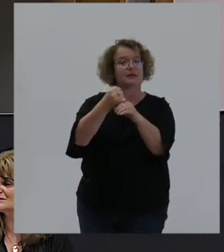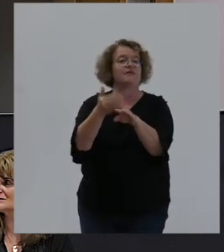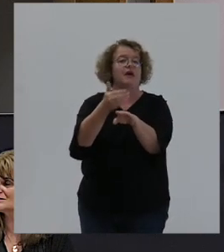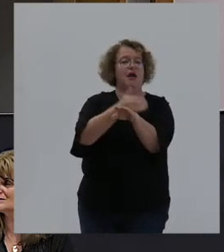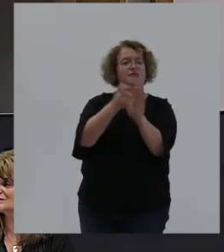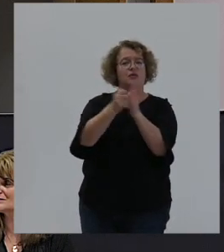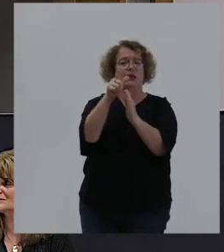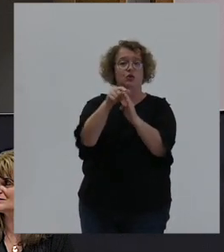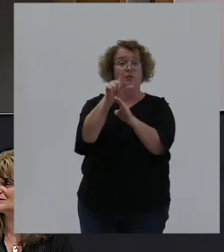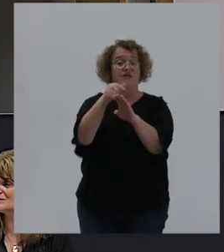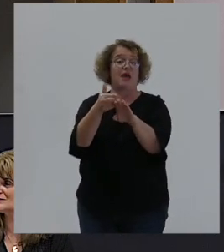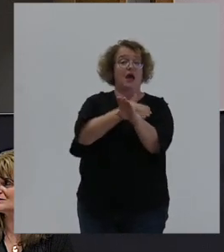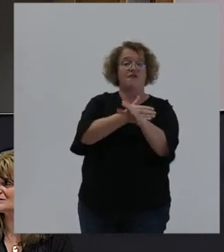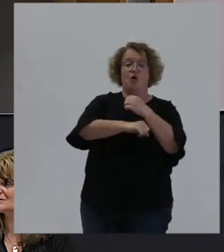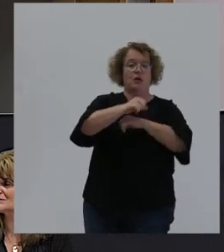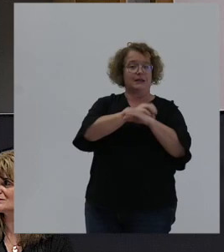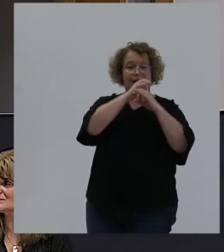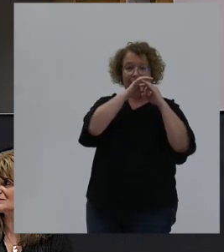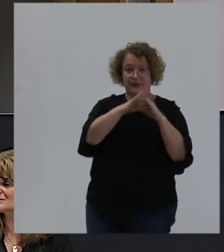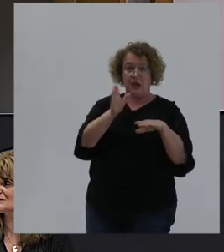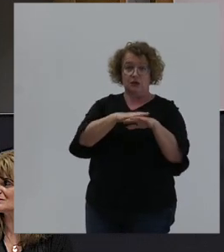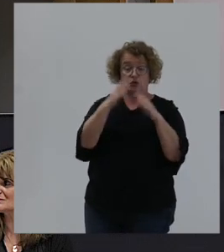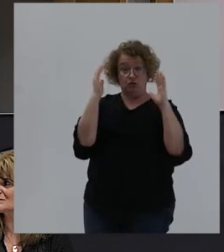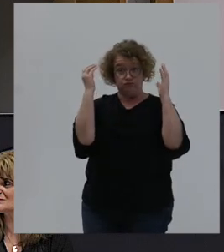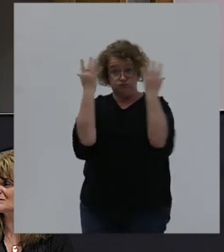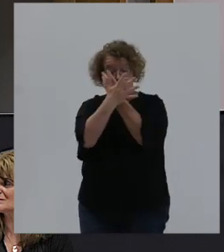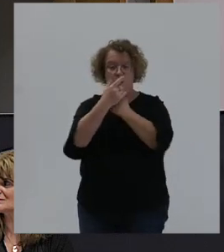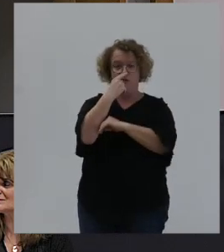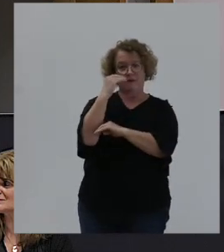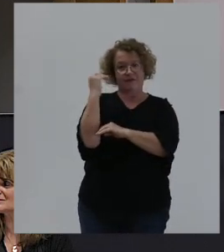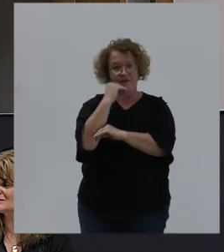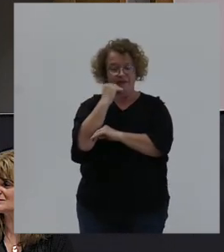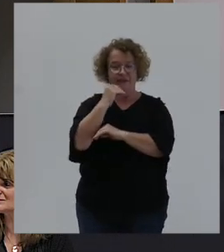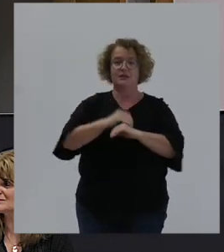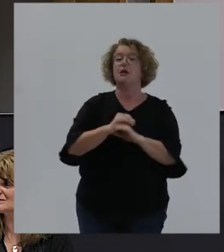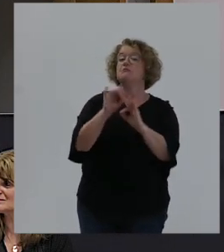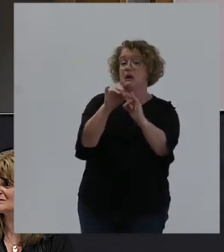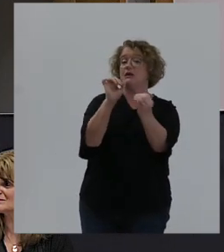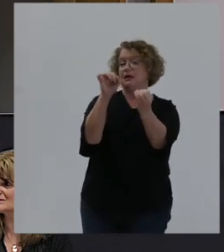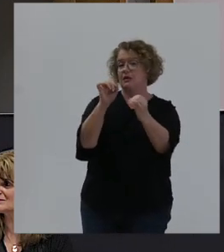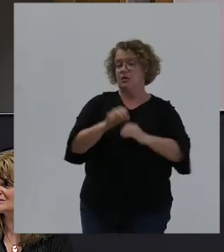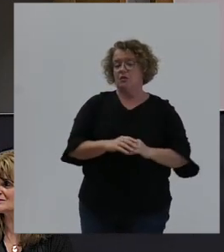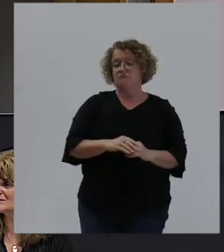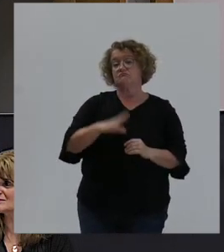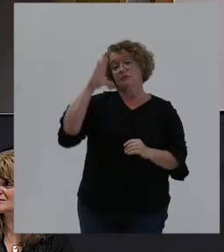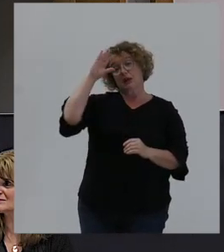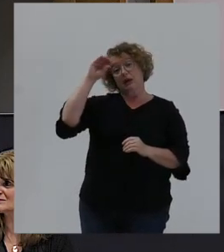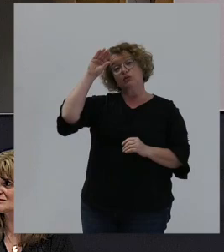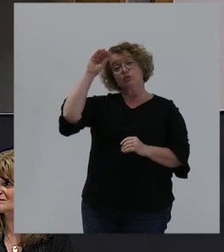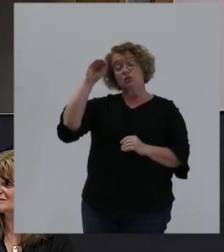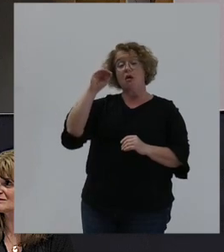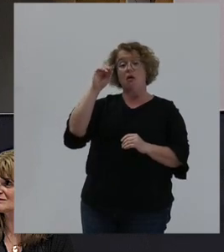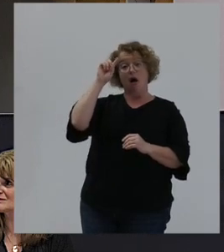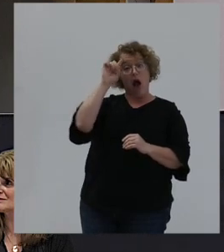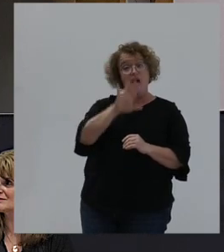2020 ne l'avait pas été, donc on a travaillé un peu dans la précipitation, et je suis d'accord avec vous, les étudiants et